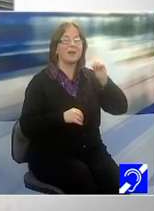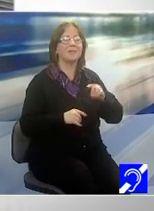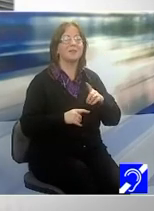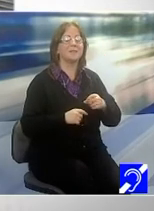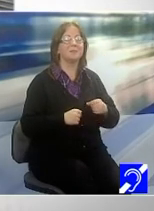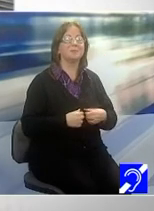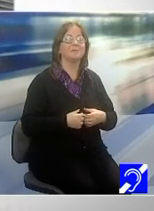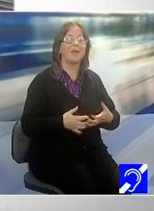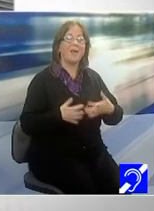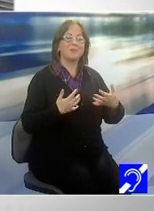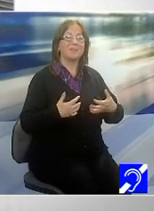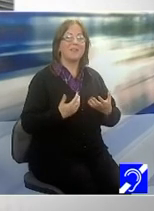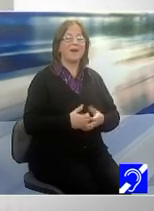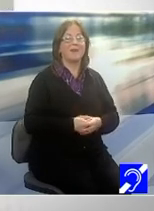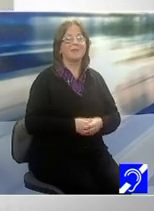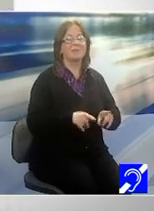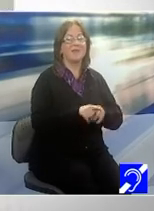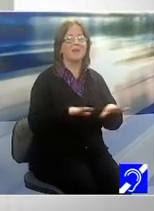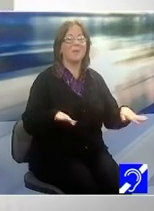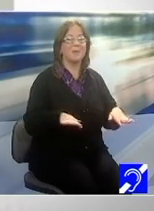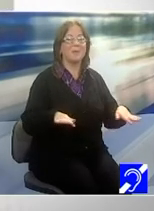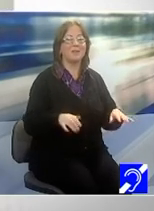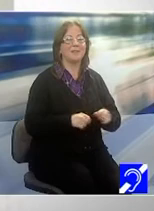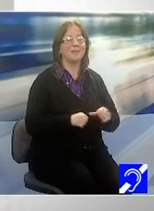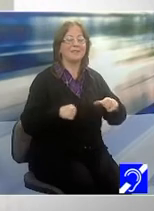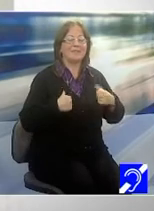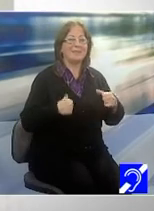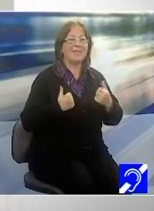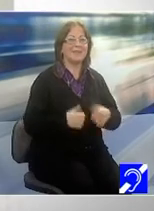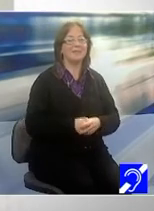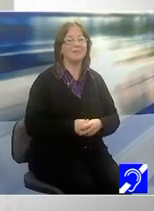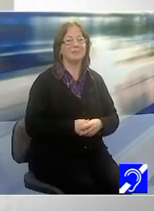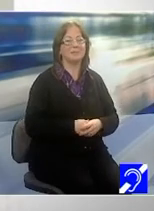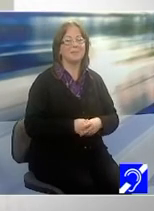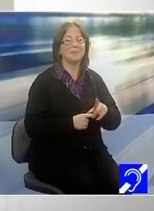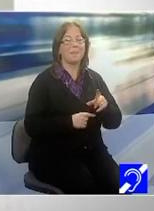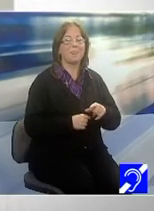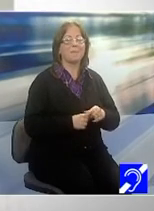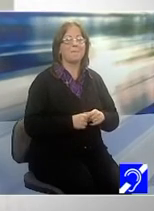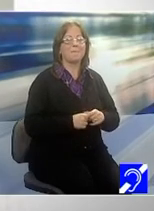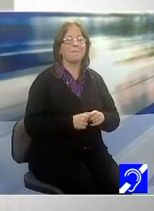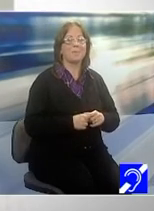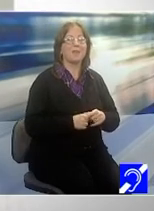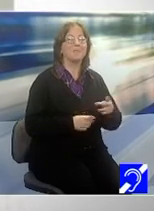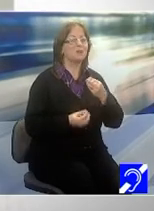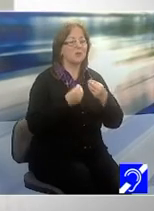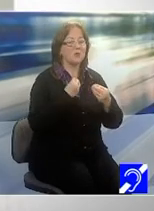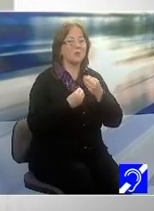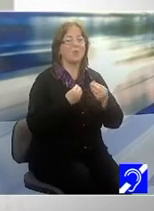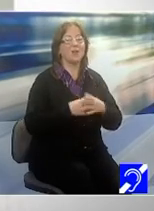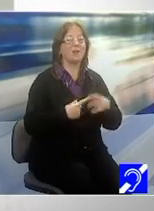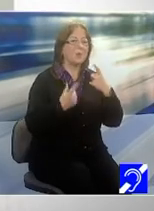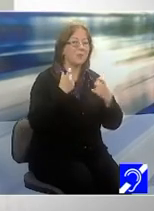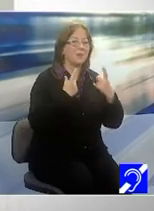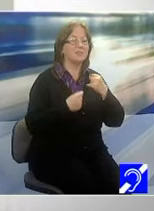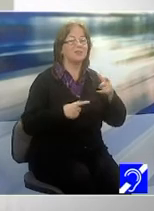tot ca niște copilași și ca niște tineri au reacționat, s-au jucat, au